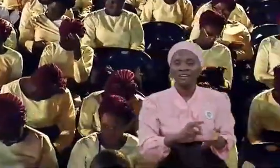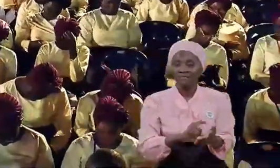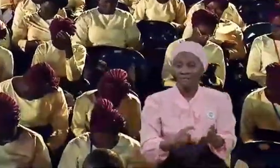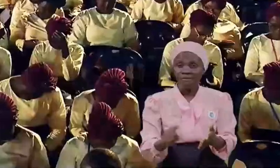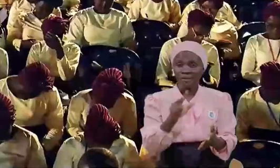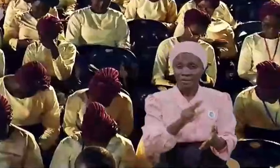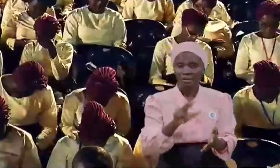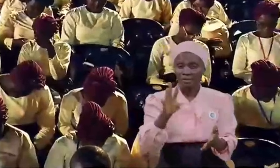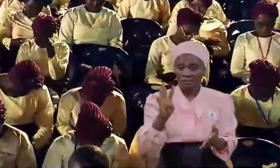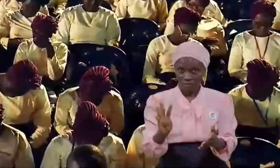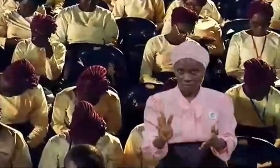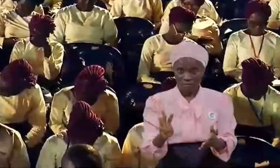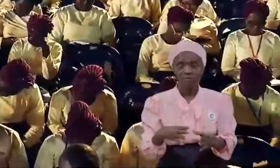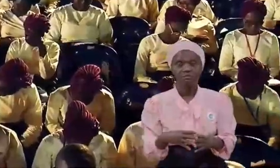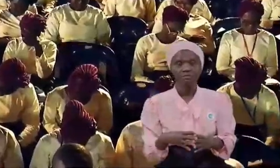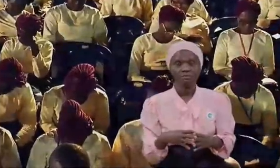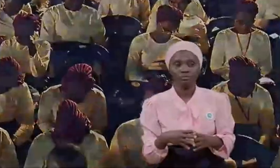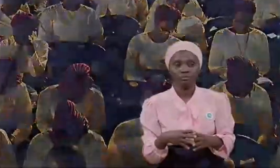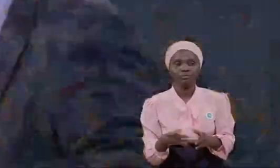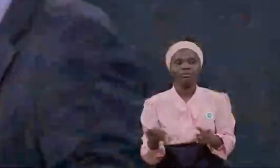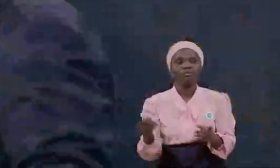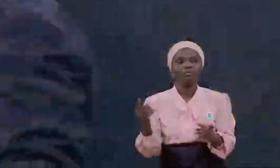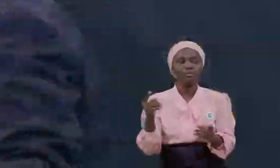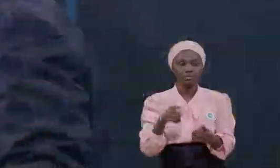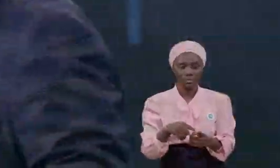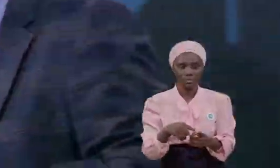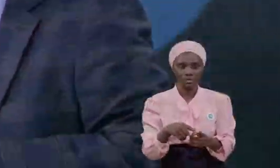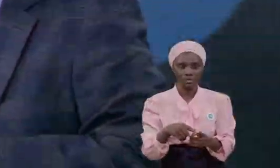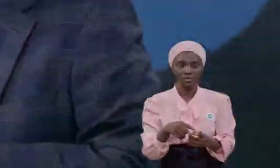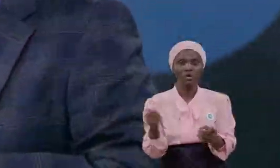Verset 34 dit, ils suivirent encore aujourd'hui.